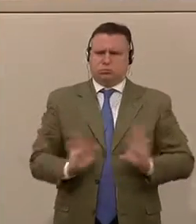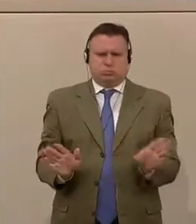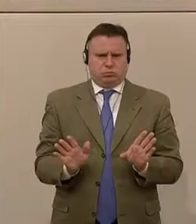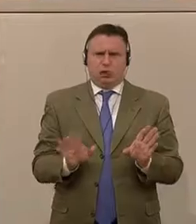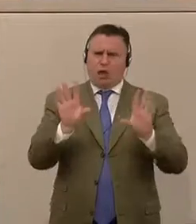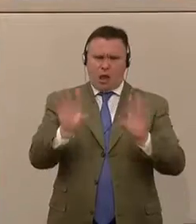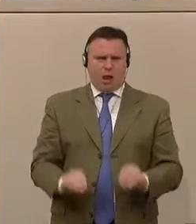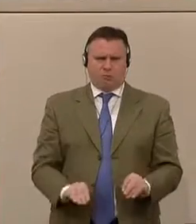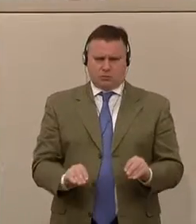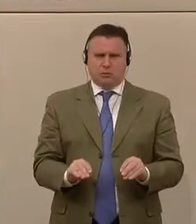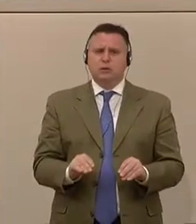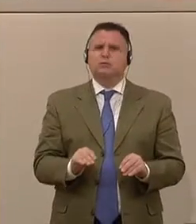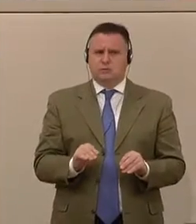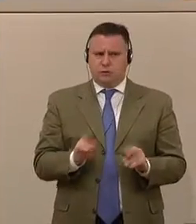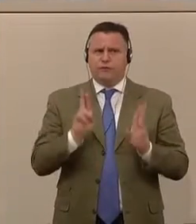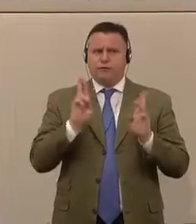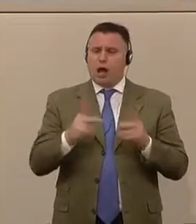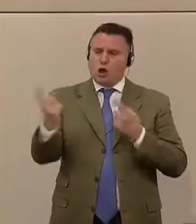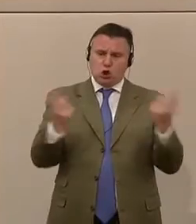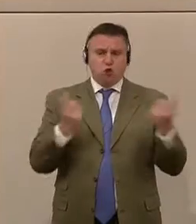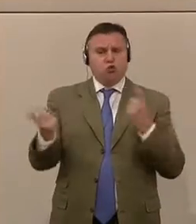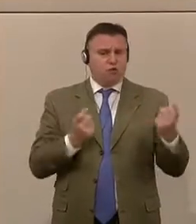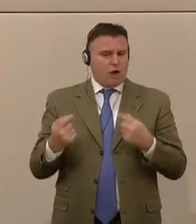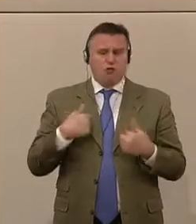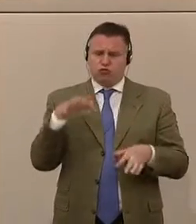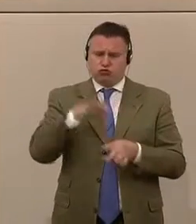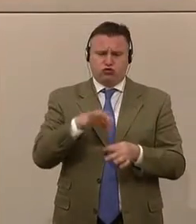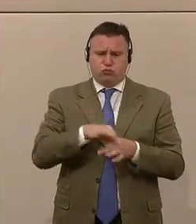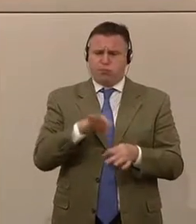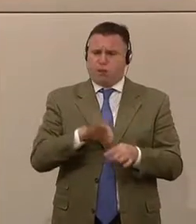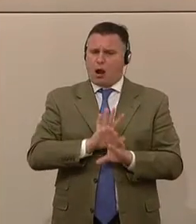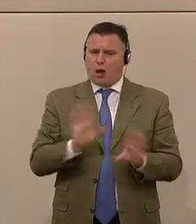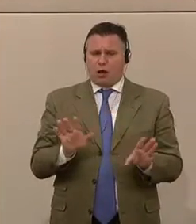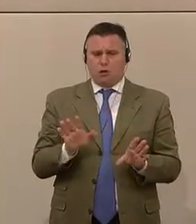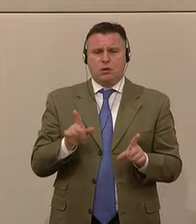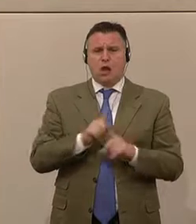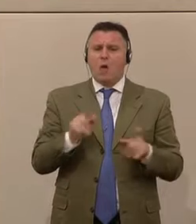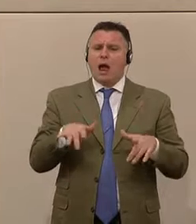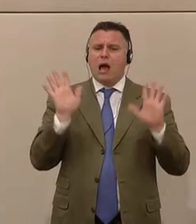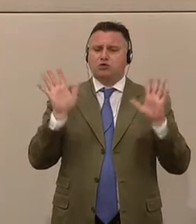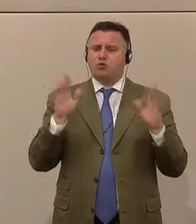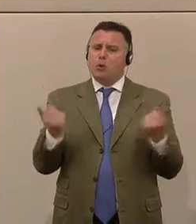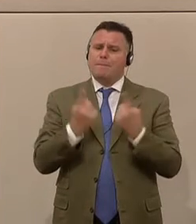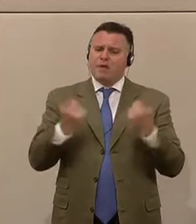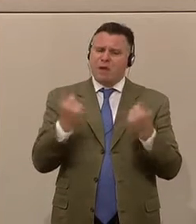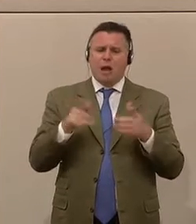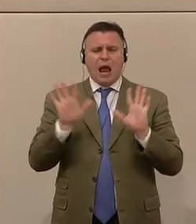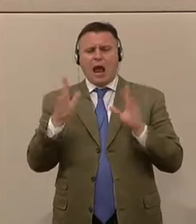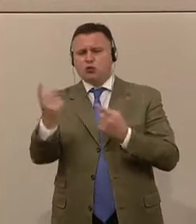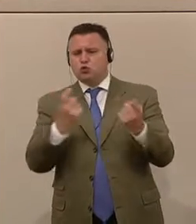abzustellen. Wir sparen beim Bereich Zuwanderung ins Sozialsystem. Wir sparen beim Bereich Asylwerber und